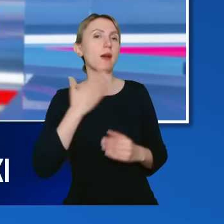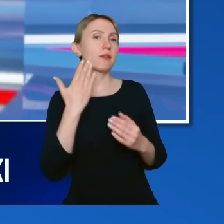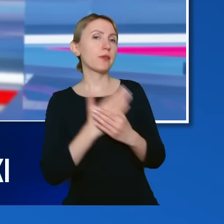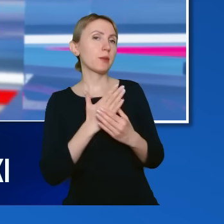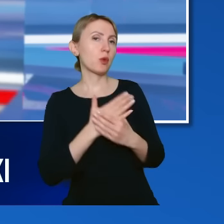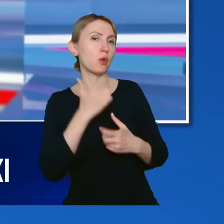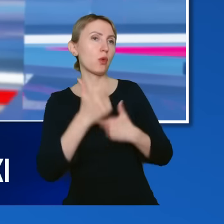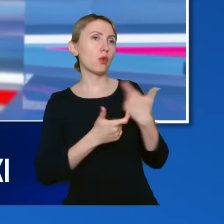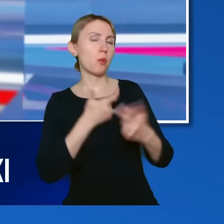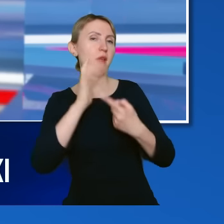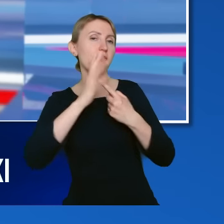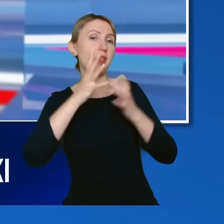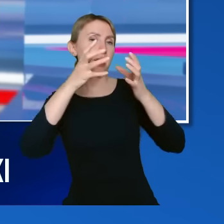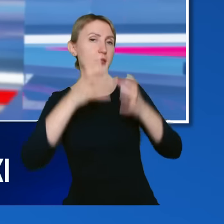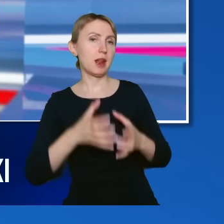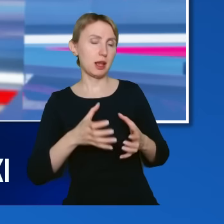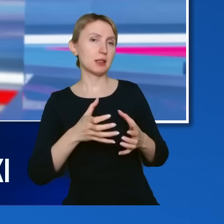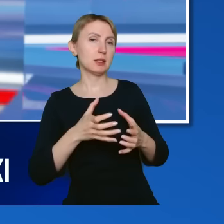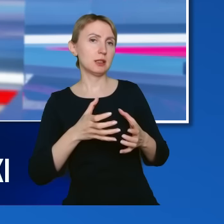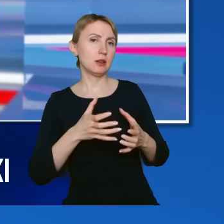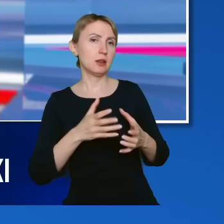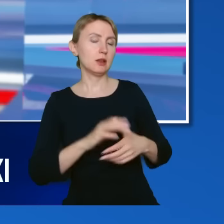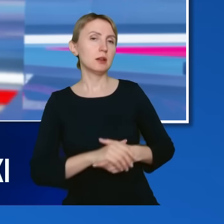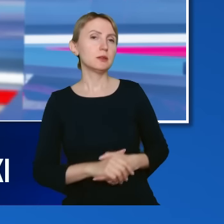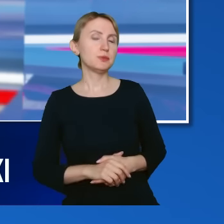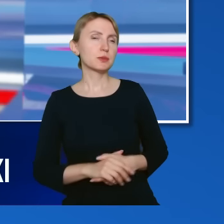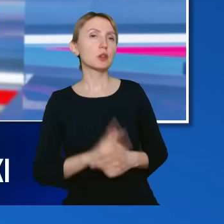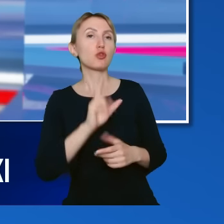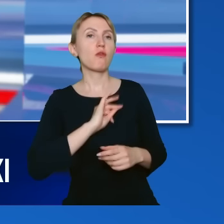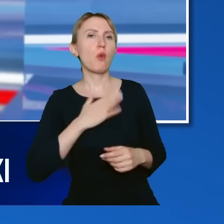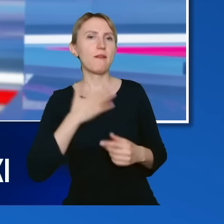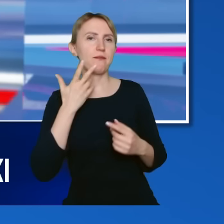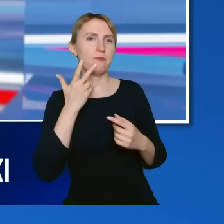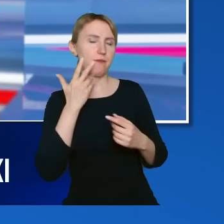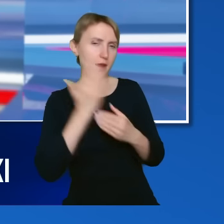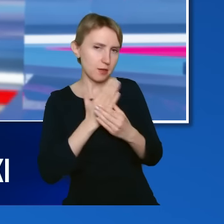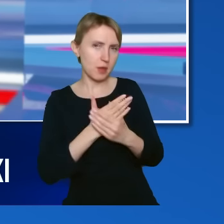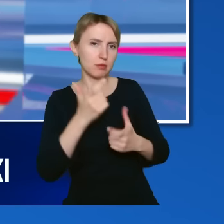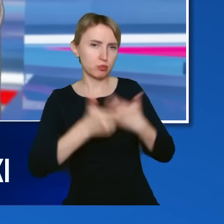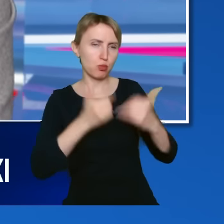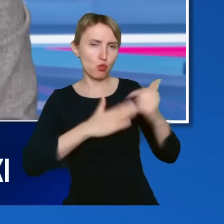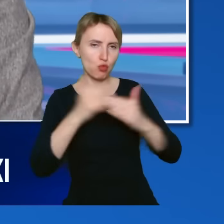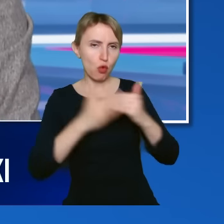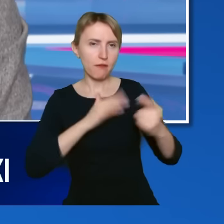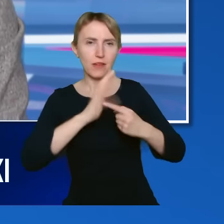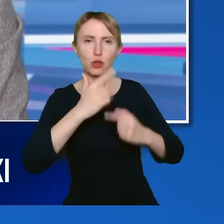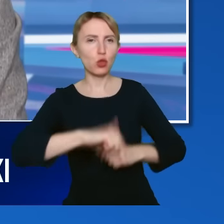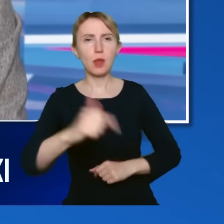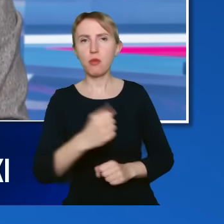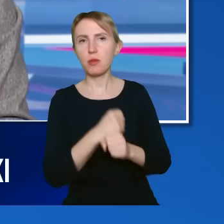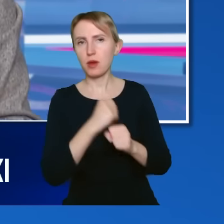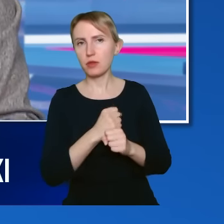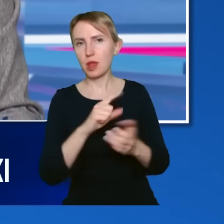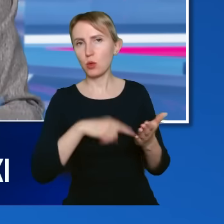stawiającą wiatraki, panie pośle, to było patologicznie. Jeżeli ktoś ma firmę stawiającą wiatraki, nie powinien pracować nad